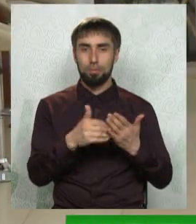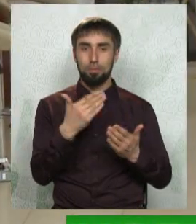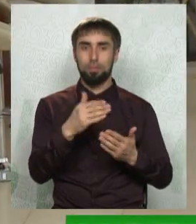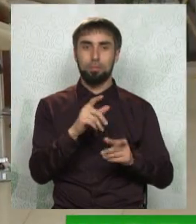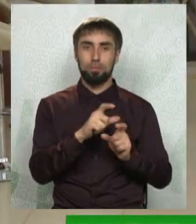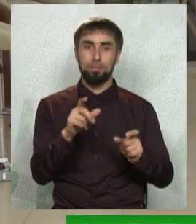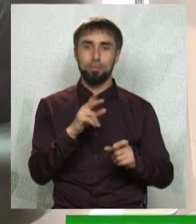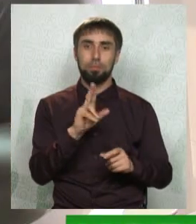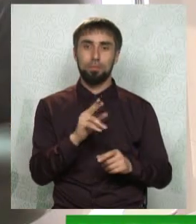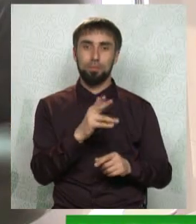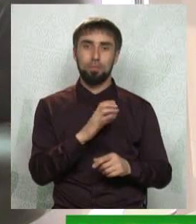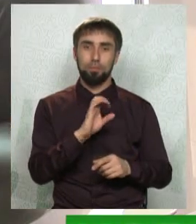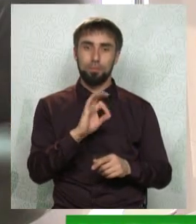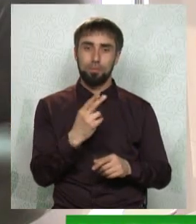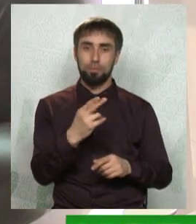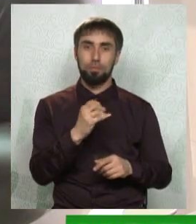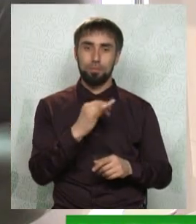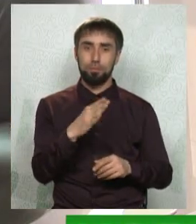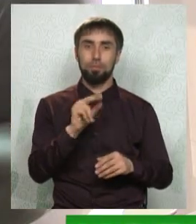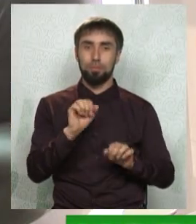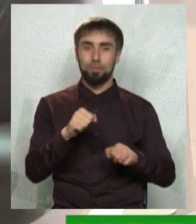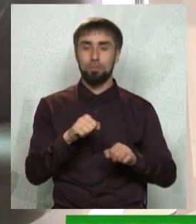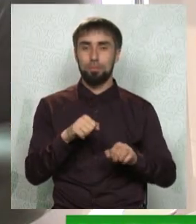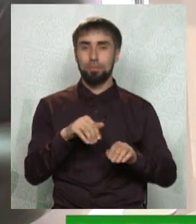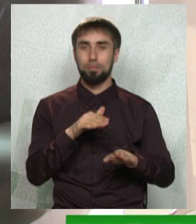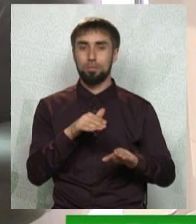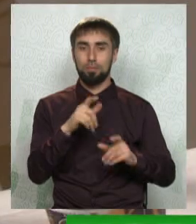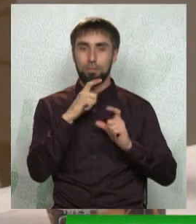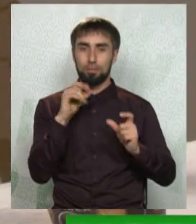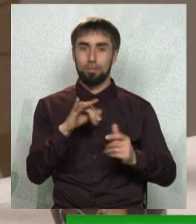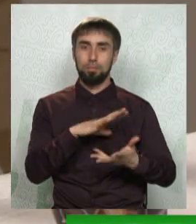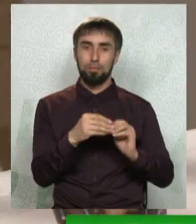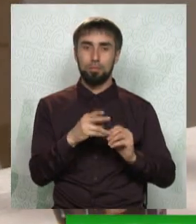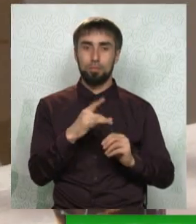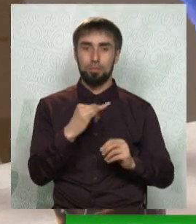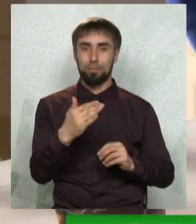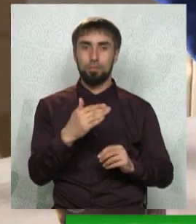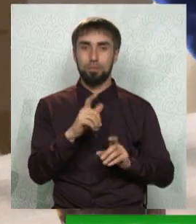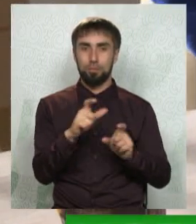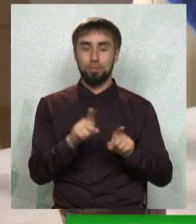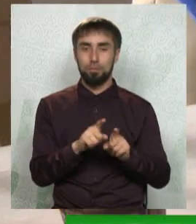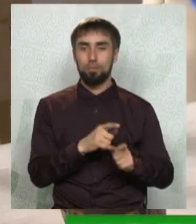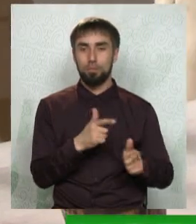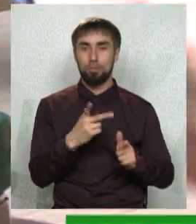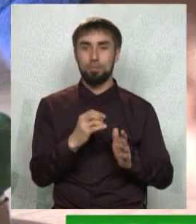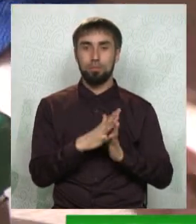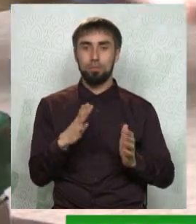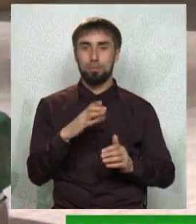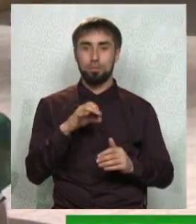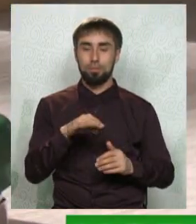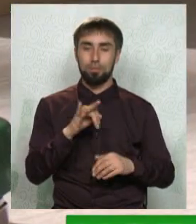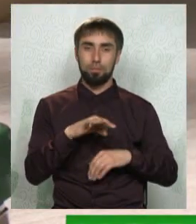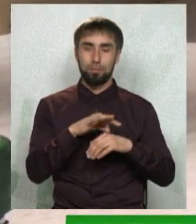сетях, как можно самим шить средства индивидуальной защиты. Сегодня к итоговой коллегии ребята также подготовили небольшой стенд и